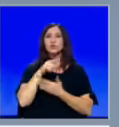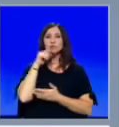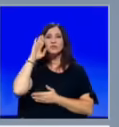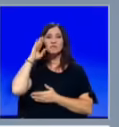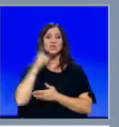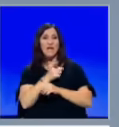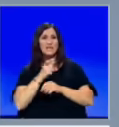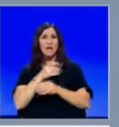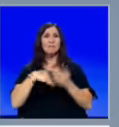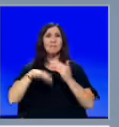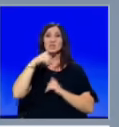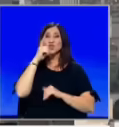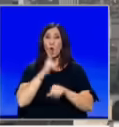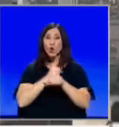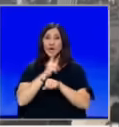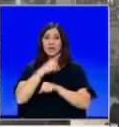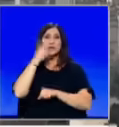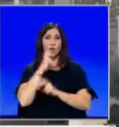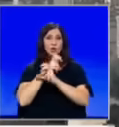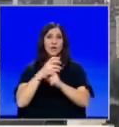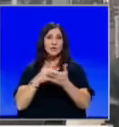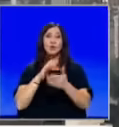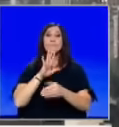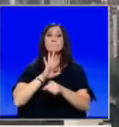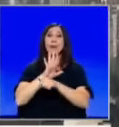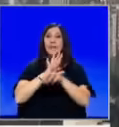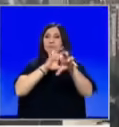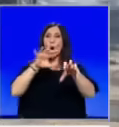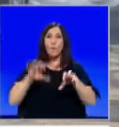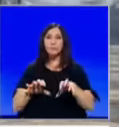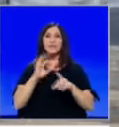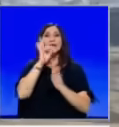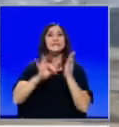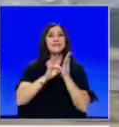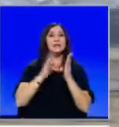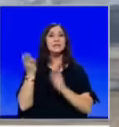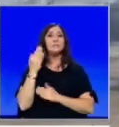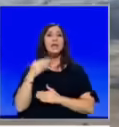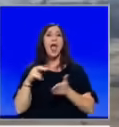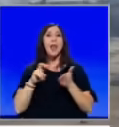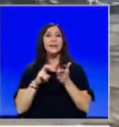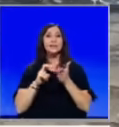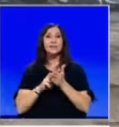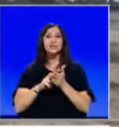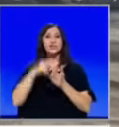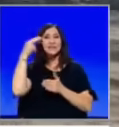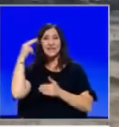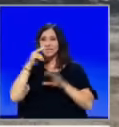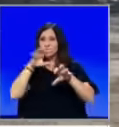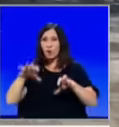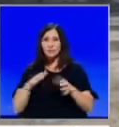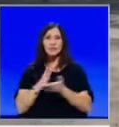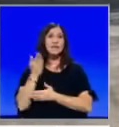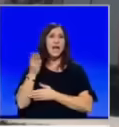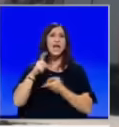са изстреляли над 100 ракети и 100 дрона срещу 15 области. Цели са били електрически подстанции в области, сред тях